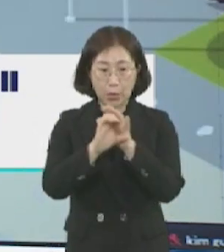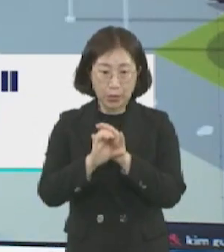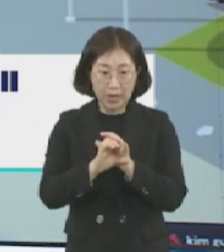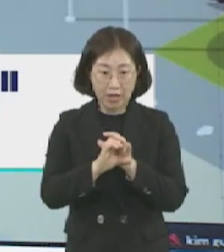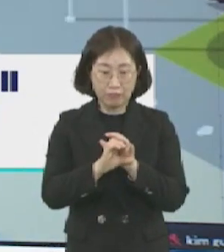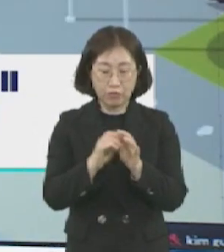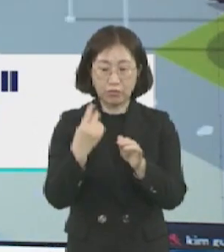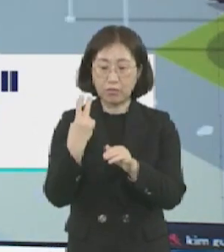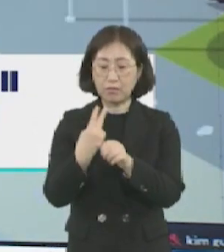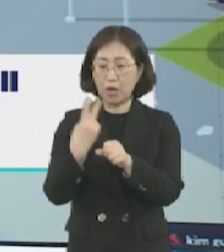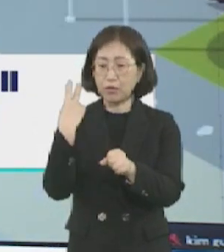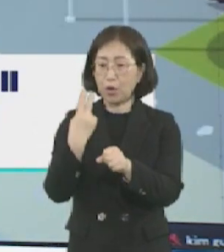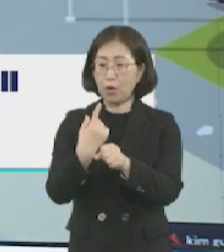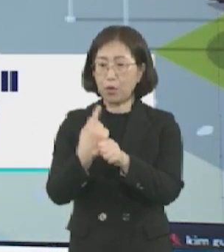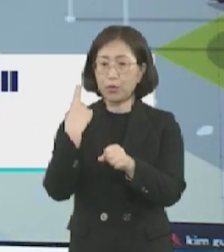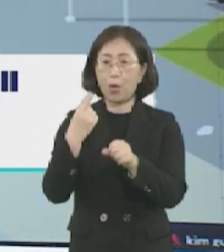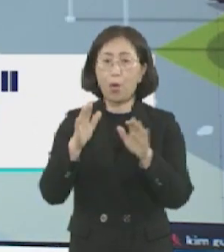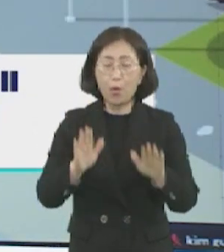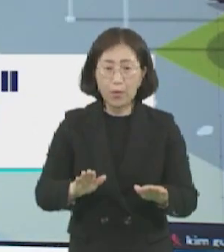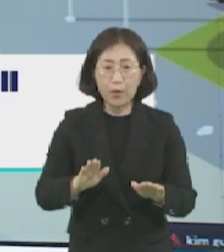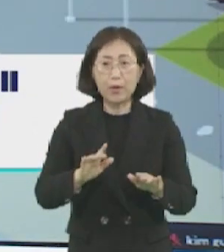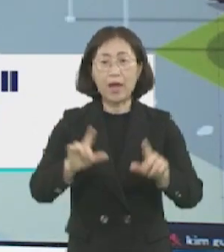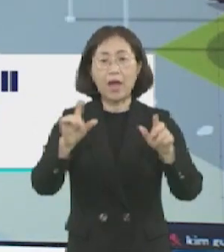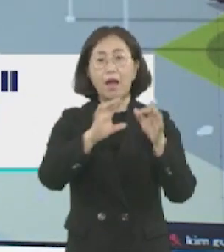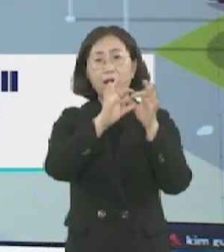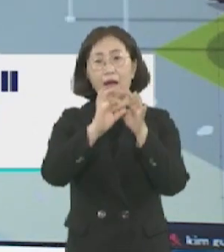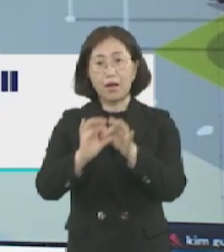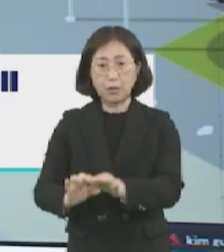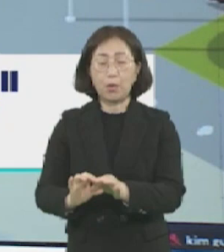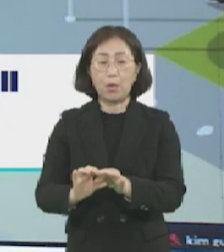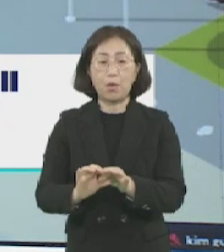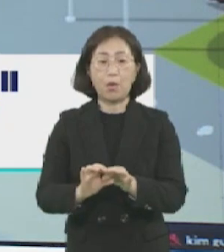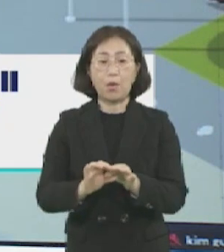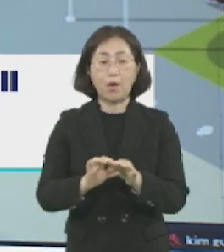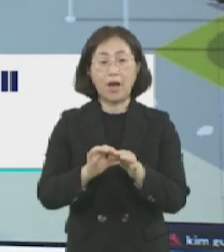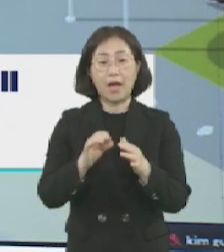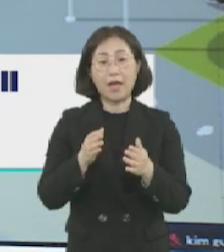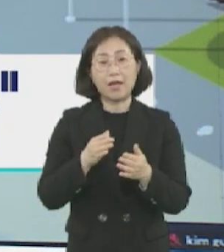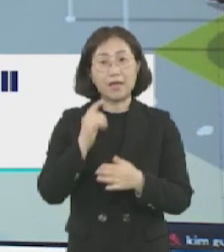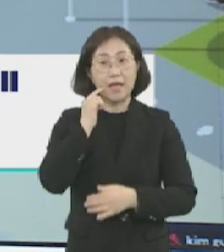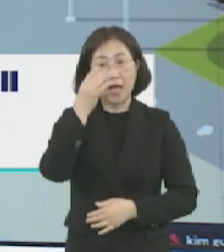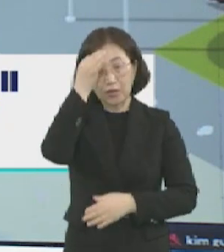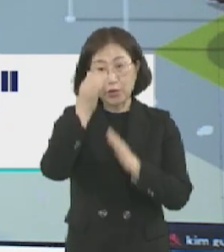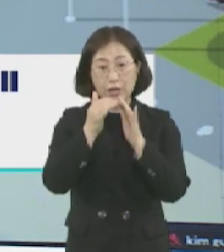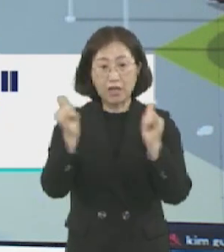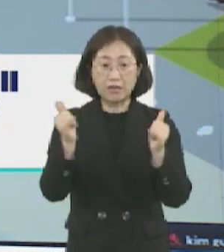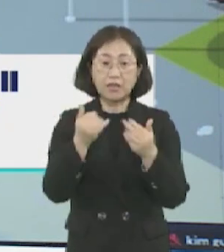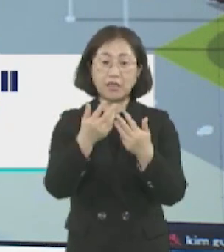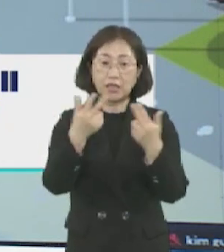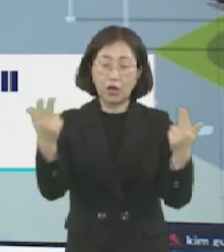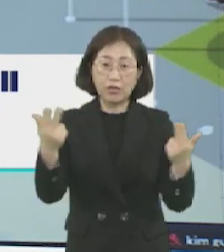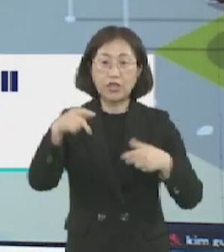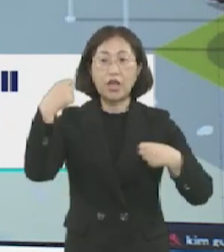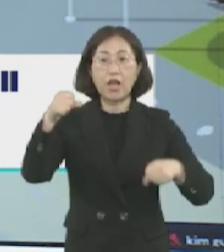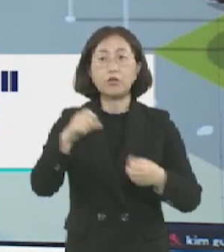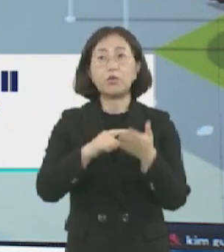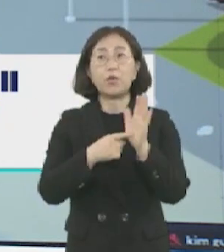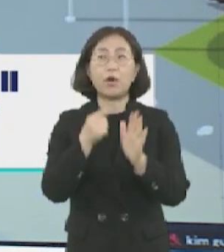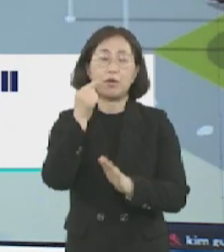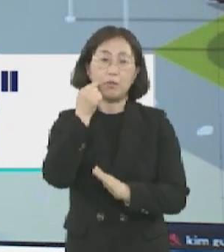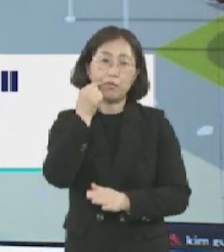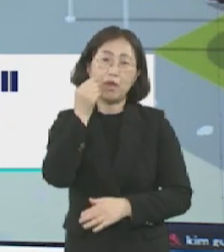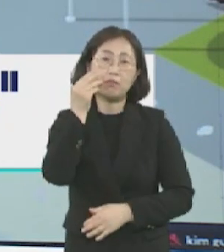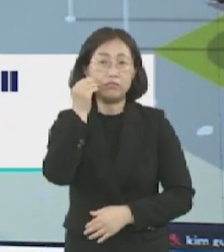코로나19가 3년째 계속되면서 예술가들은 전시나 문화 행사를 개최하지 못해 작가의 꿈을 좀처럼 펼치지 못하고